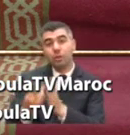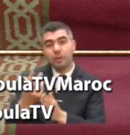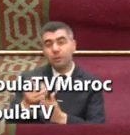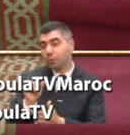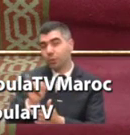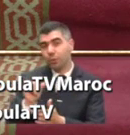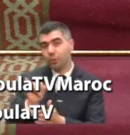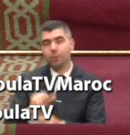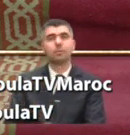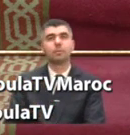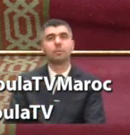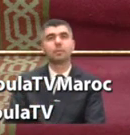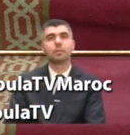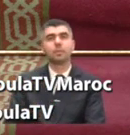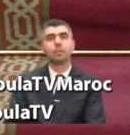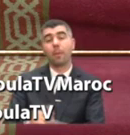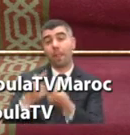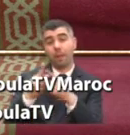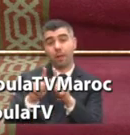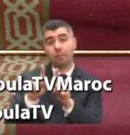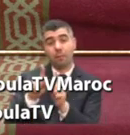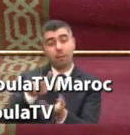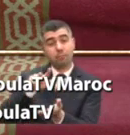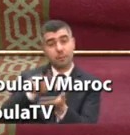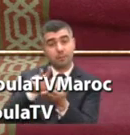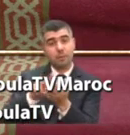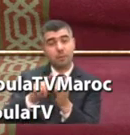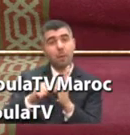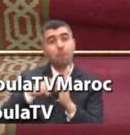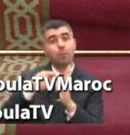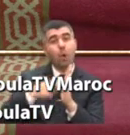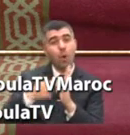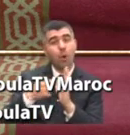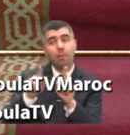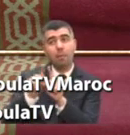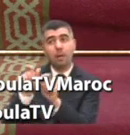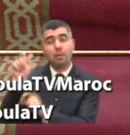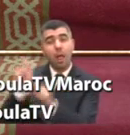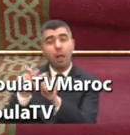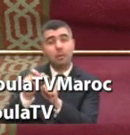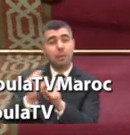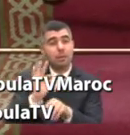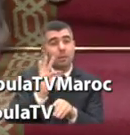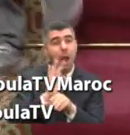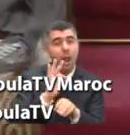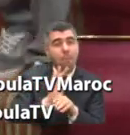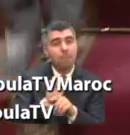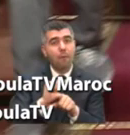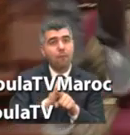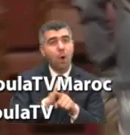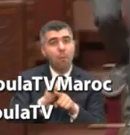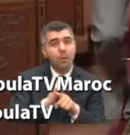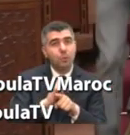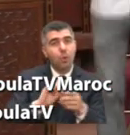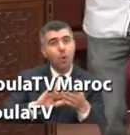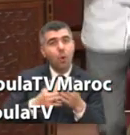هو تقوم على إرساء العمل بالمشروع الشخصي للمتعلم كمحور لتدخلات جميع الفاعلين في